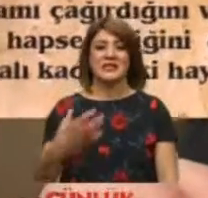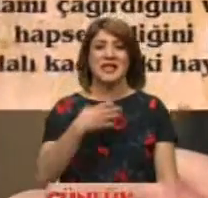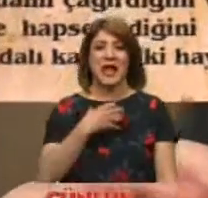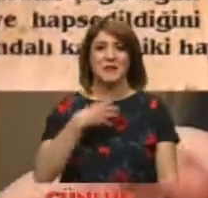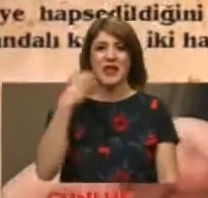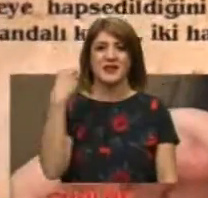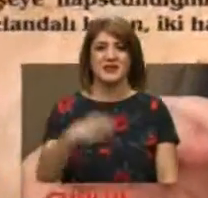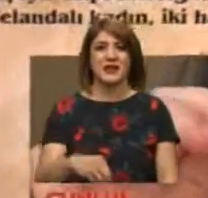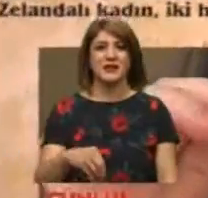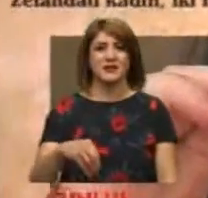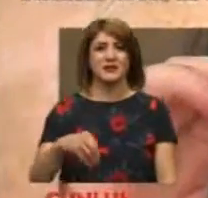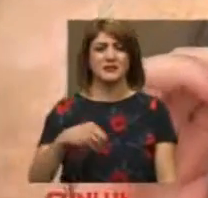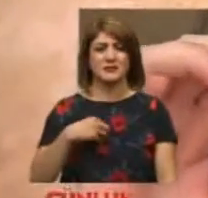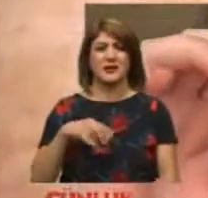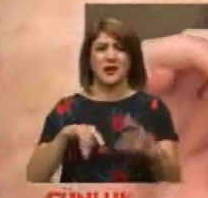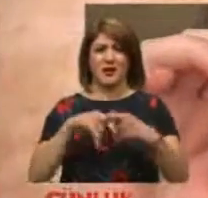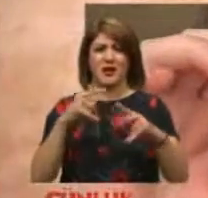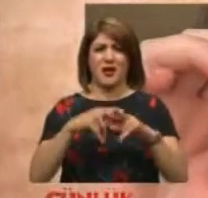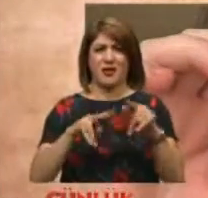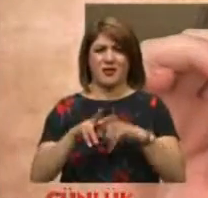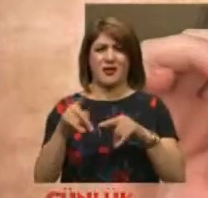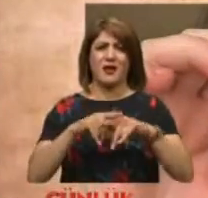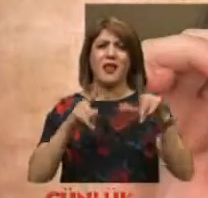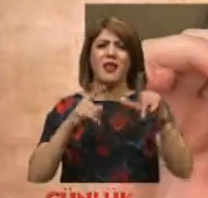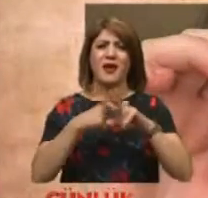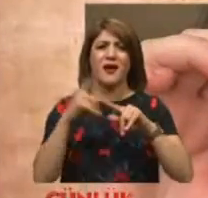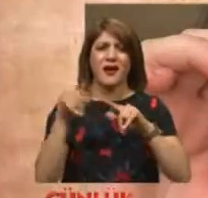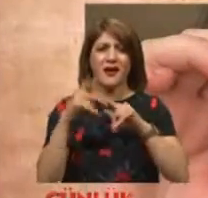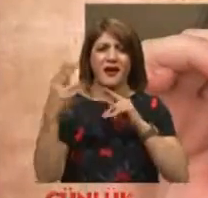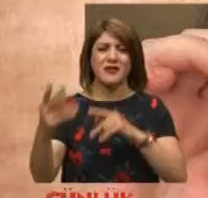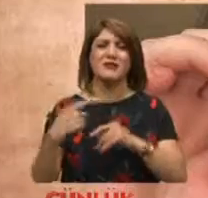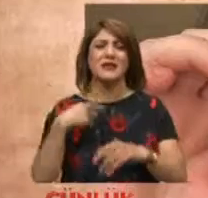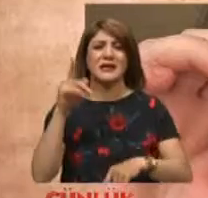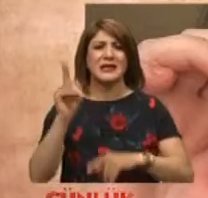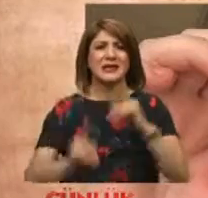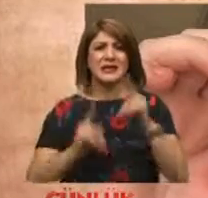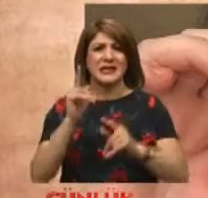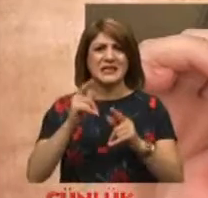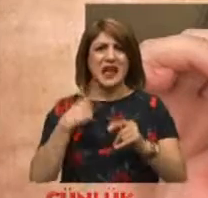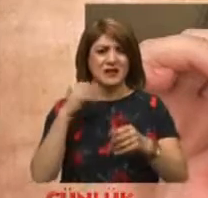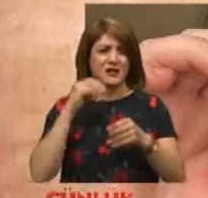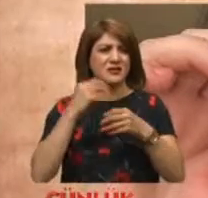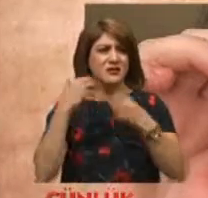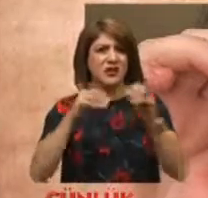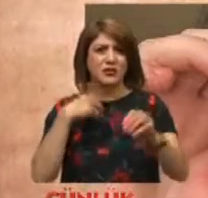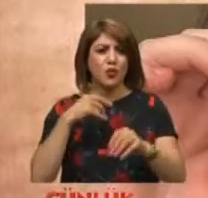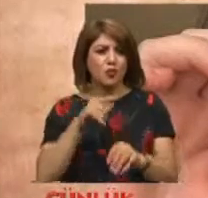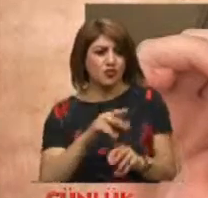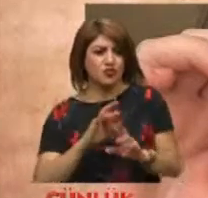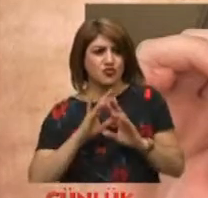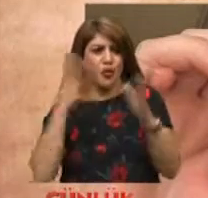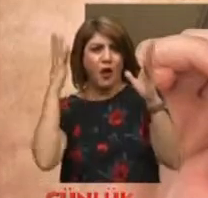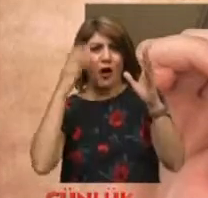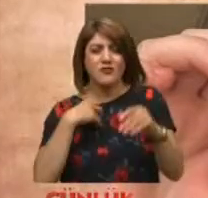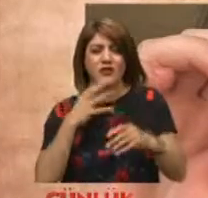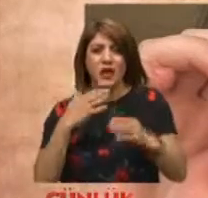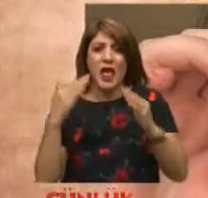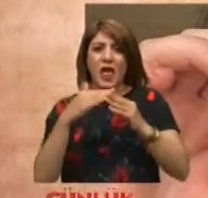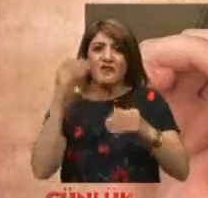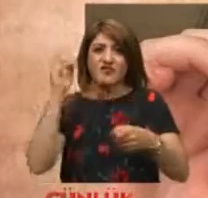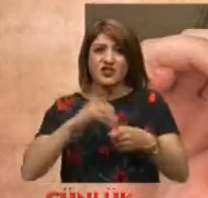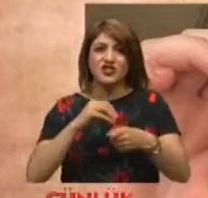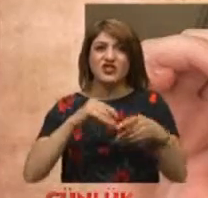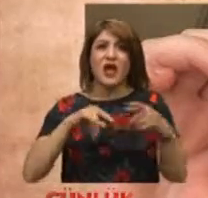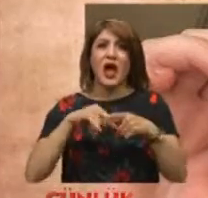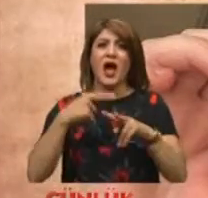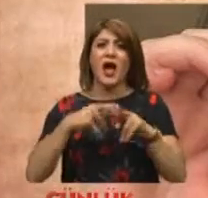Sahibinden satılık hayal et. Pek çok garip şeyin internet üzerinden satıldığını gördük ama bu kadarını biz bile beklemiyorduk. Evindeki